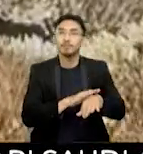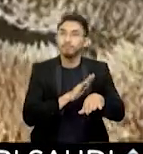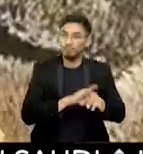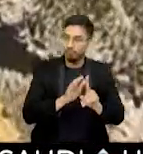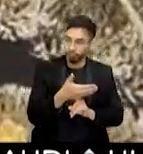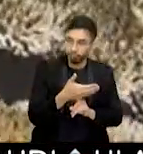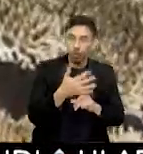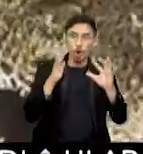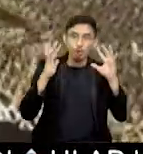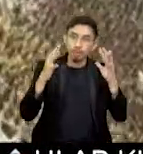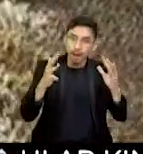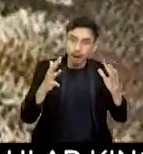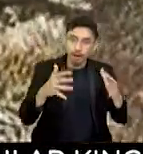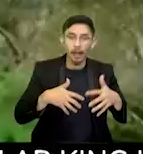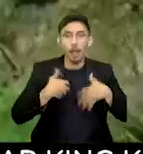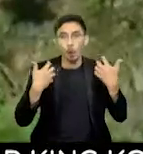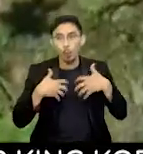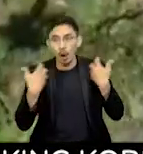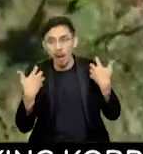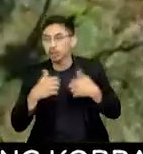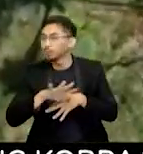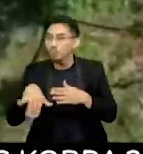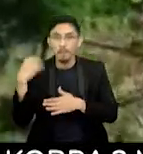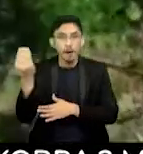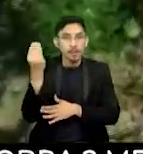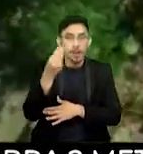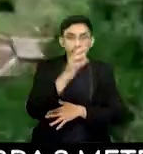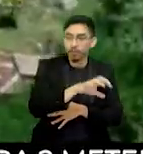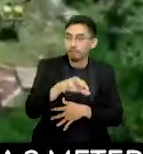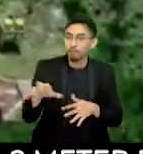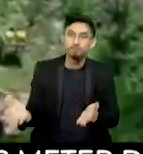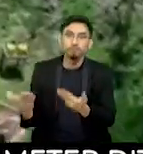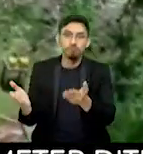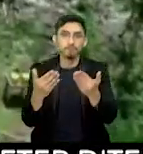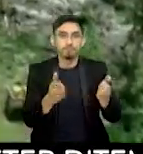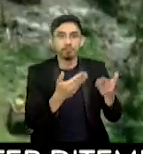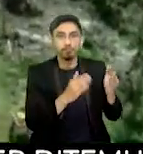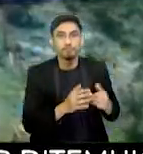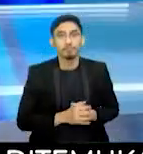yang dikembangkan di seluruh destinasi wisata dalam negeri. Tim Liputan iNews melaporkan.